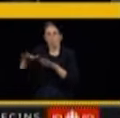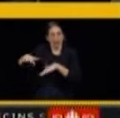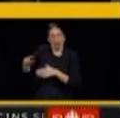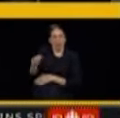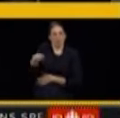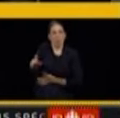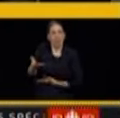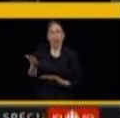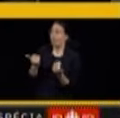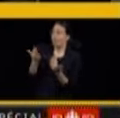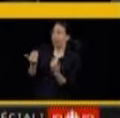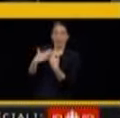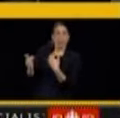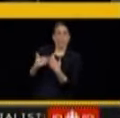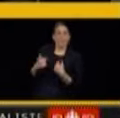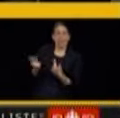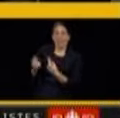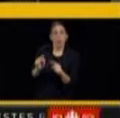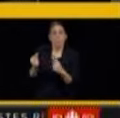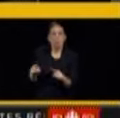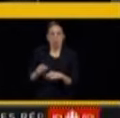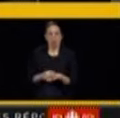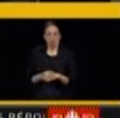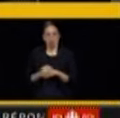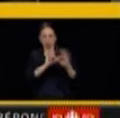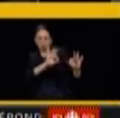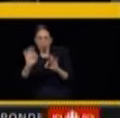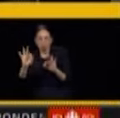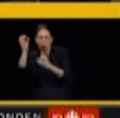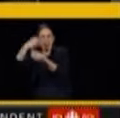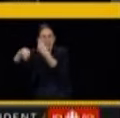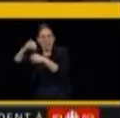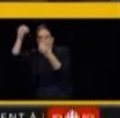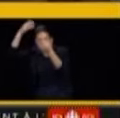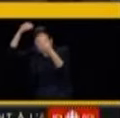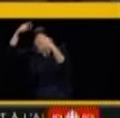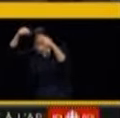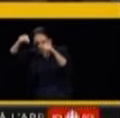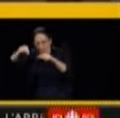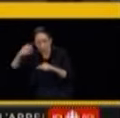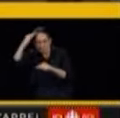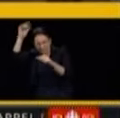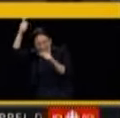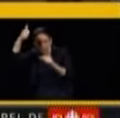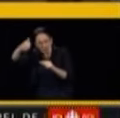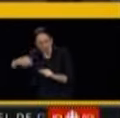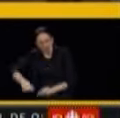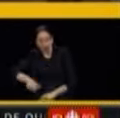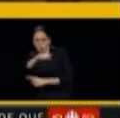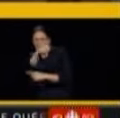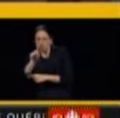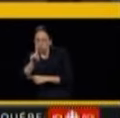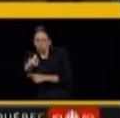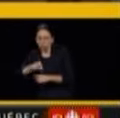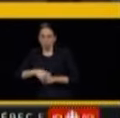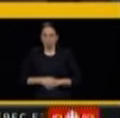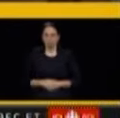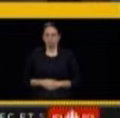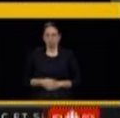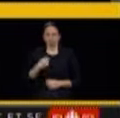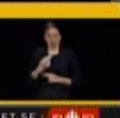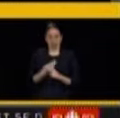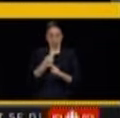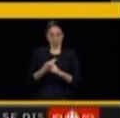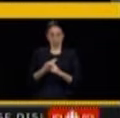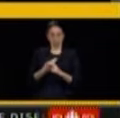pour que l'information descende et que les gens soient déployés dans le réseau? Oui. En fait, on fait ça de façon régionale, puis je